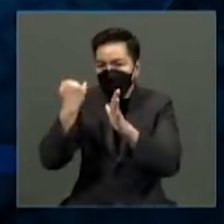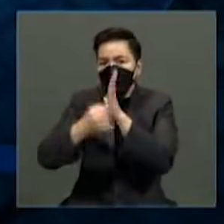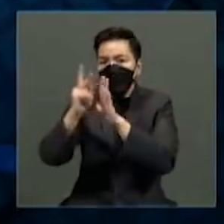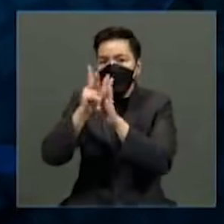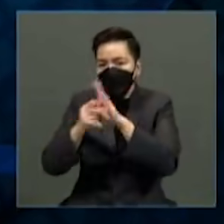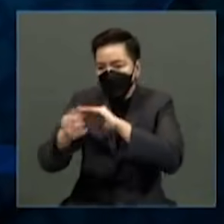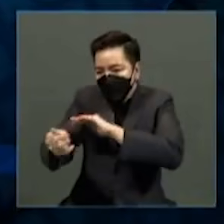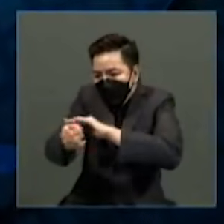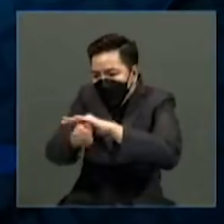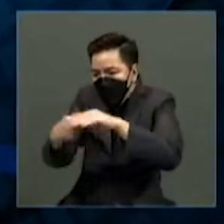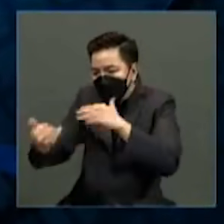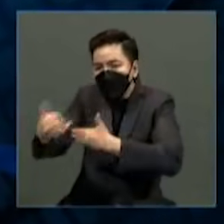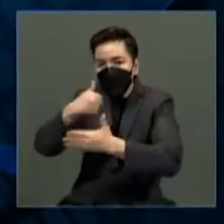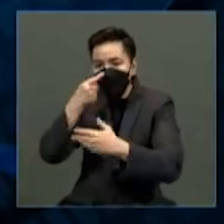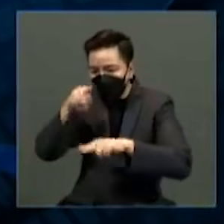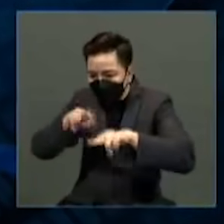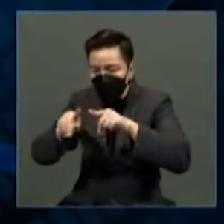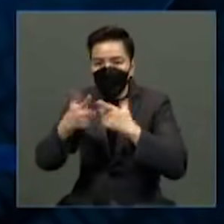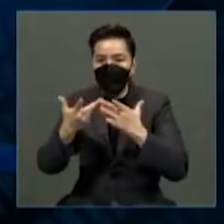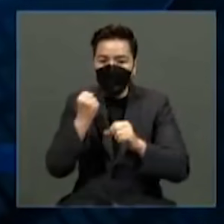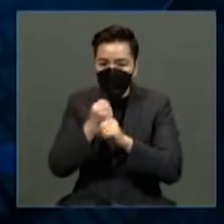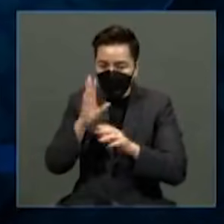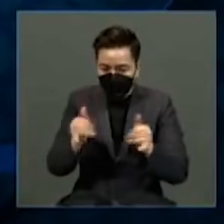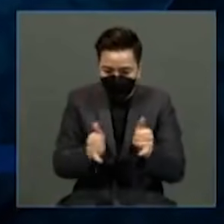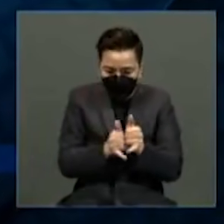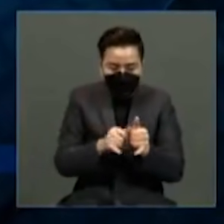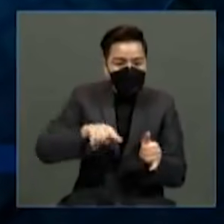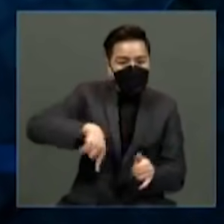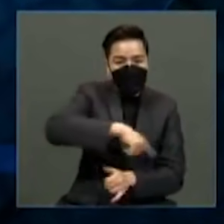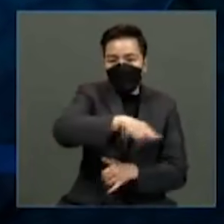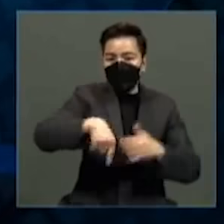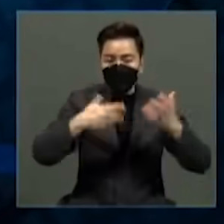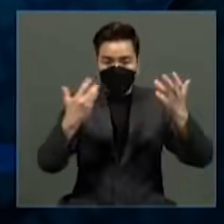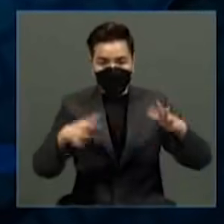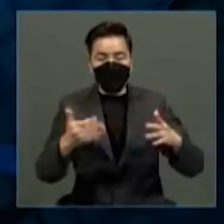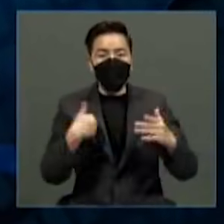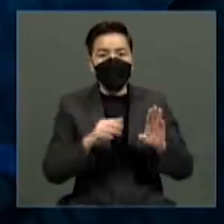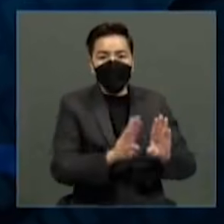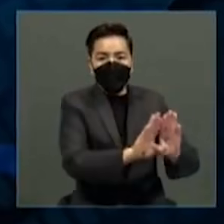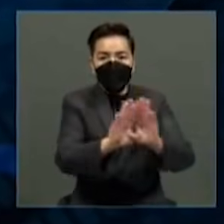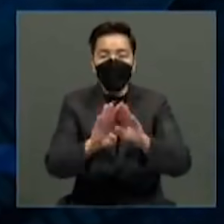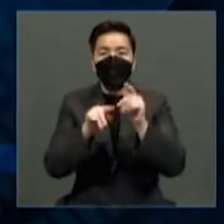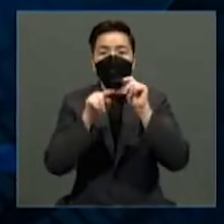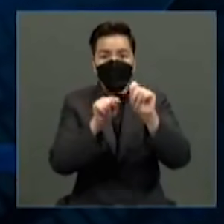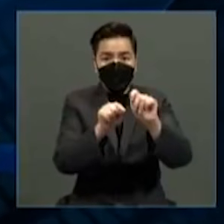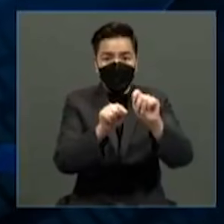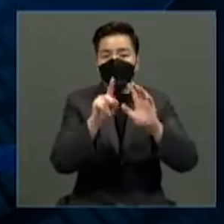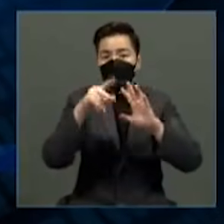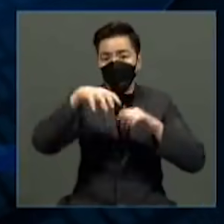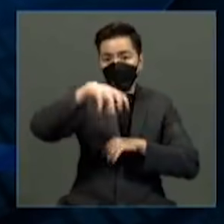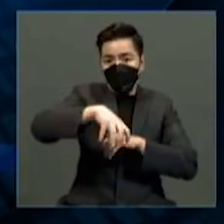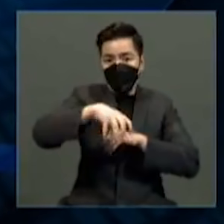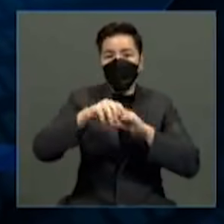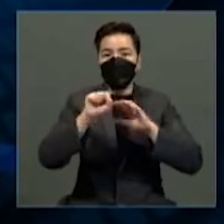อโควิด-19 มีการกำกับติดตามคัดกรองผู้สัมผัสเสี่ยงสูงนะครับการปิดพื้นที่ที่ตำบลเกาะสะท้อนนะครับตั้